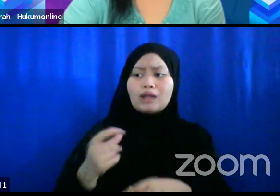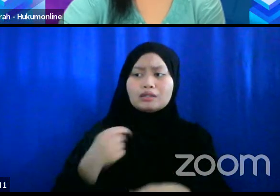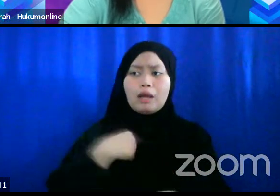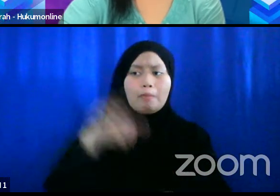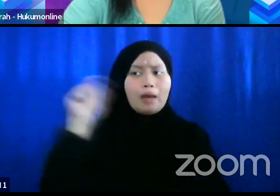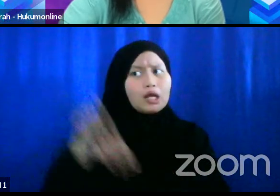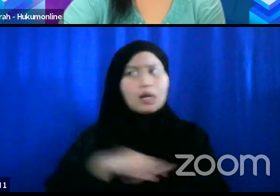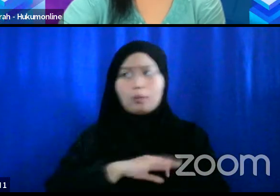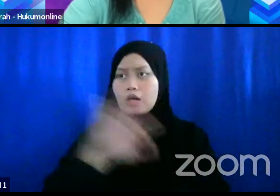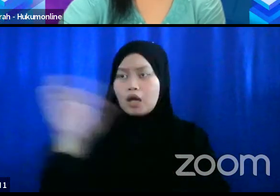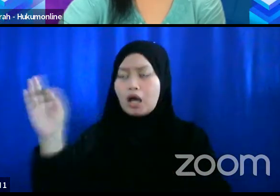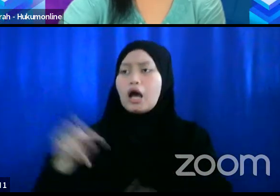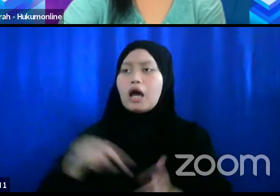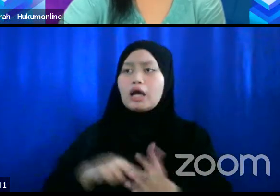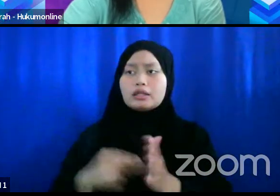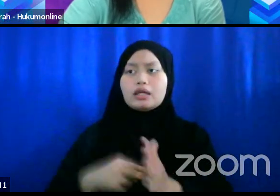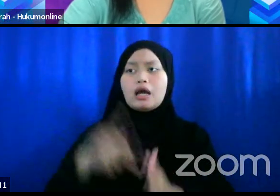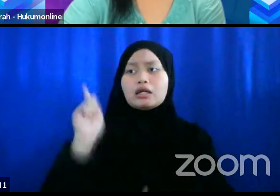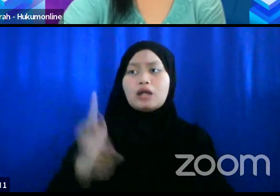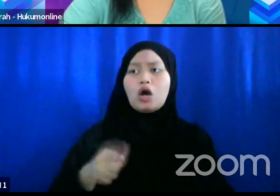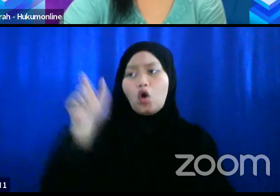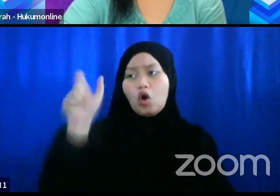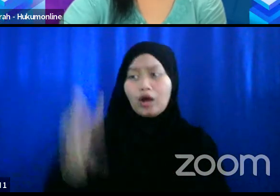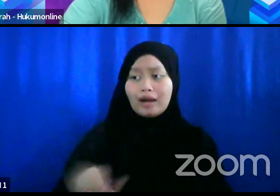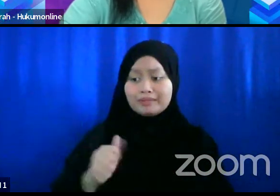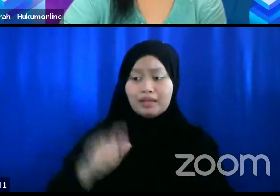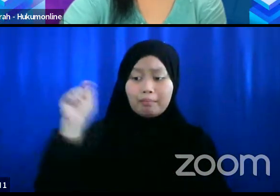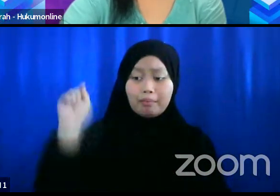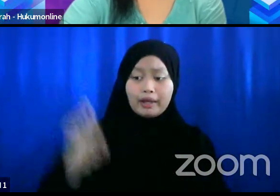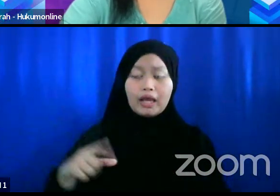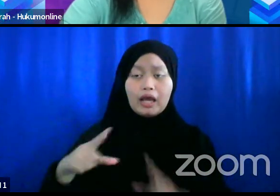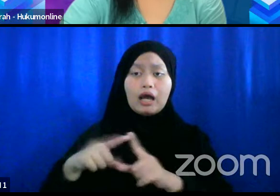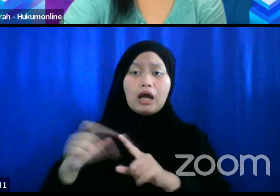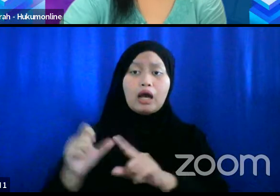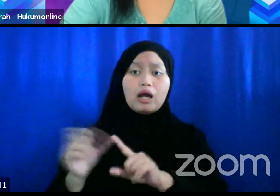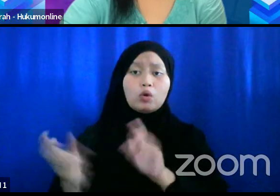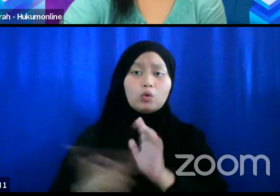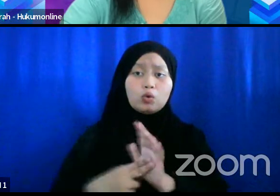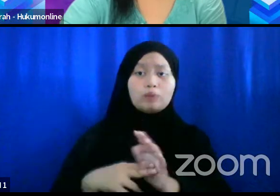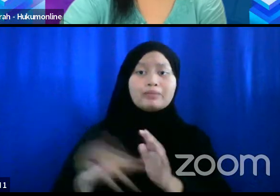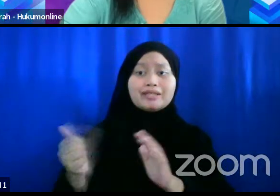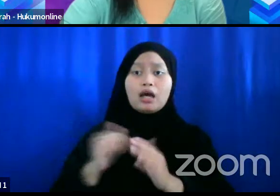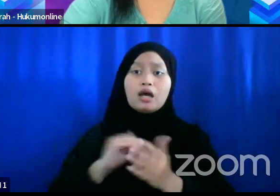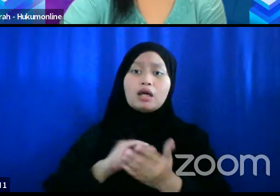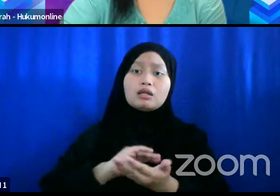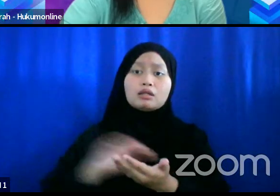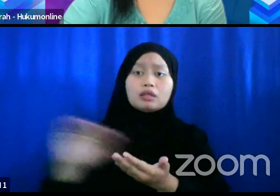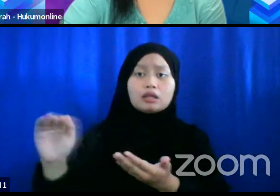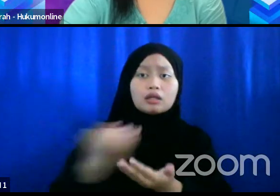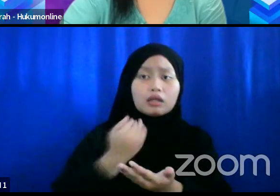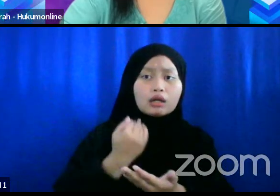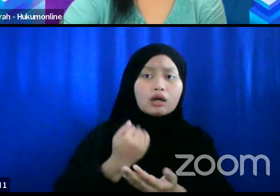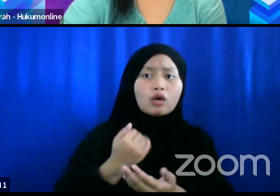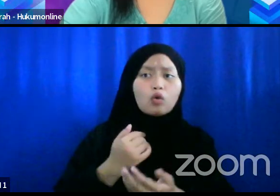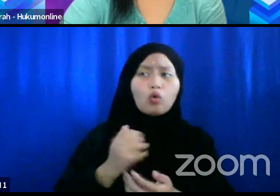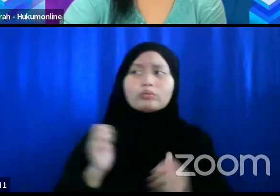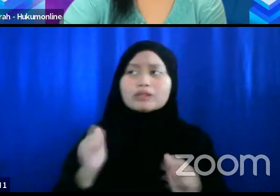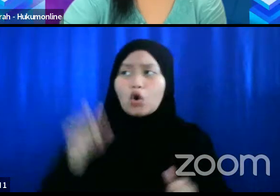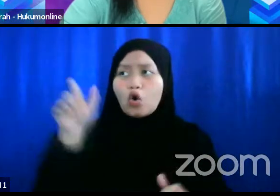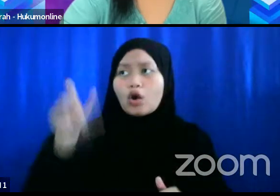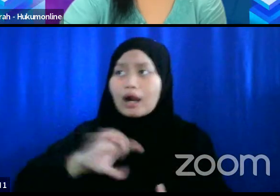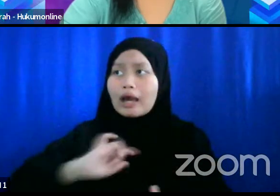kan Berarti ada orang bisa pakai akun Dia lalu dia melakukan transaksi nomor tanya gimana orang ini bisa pakai akunnya